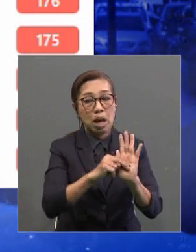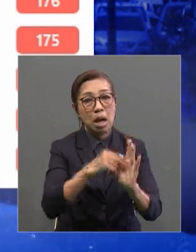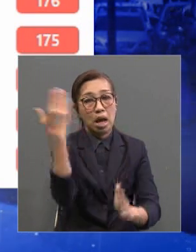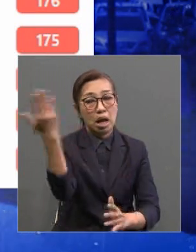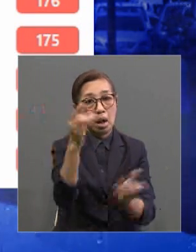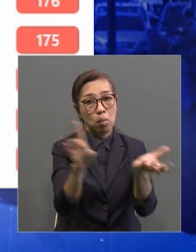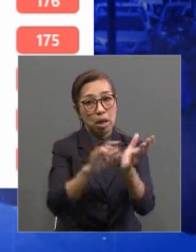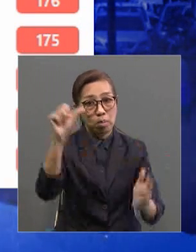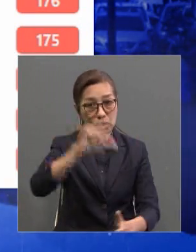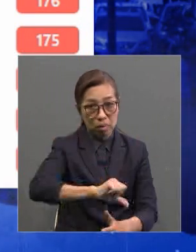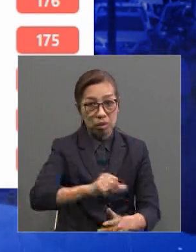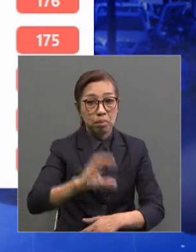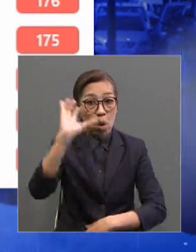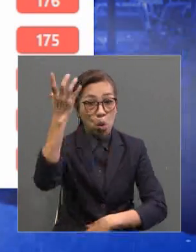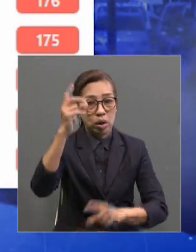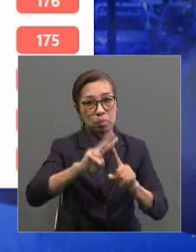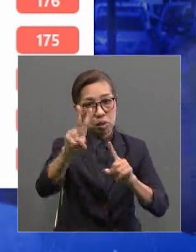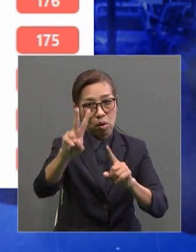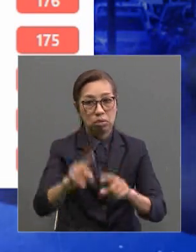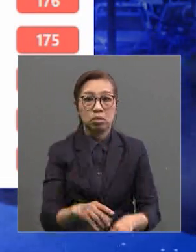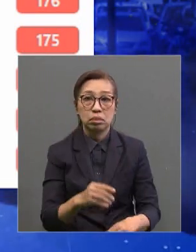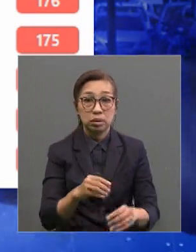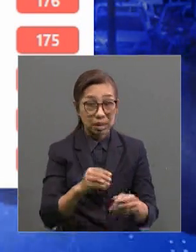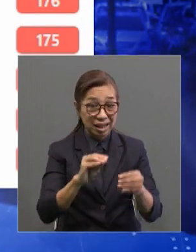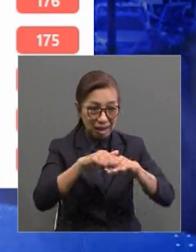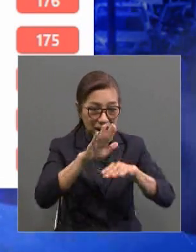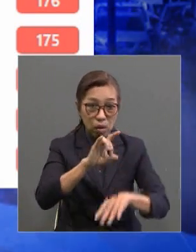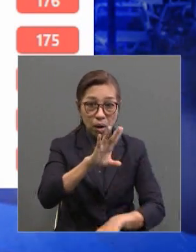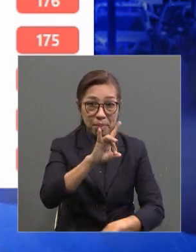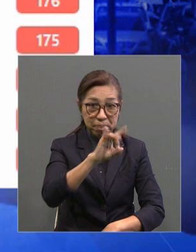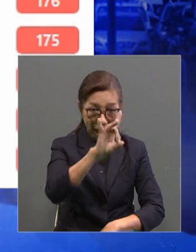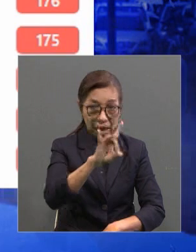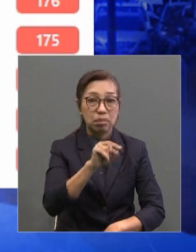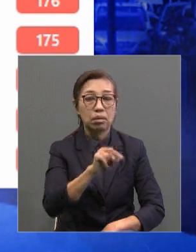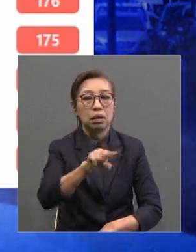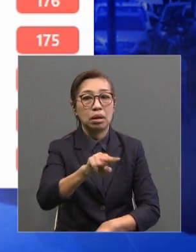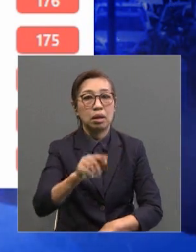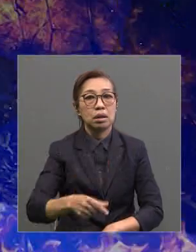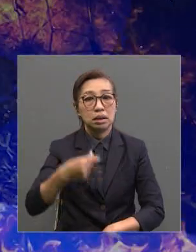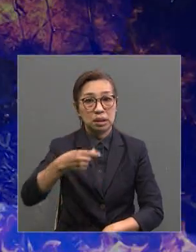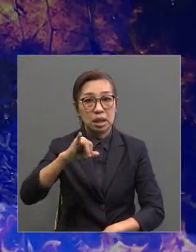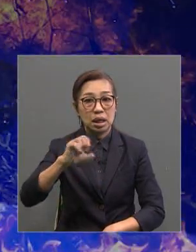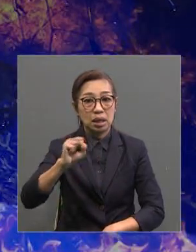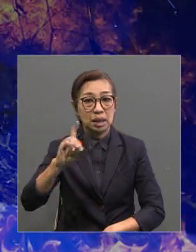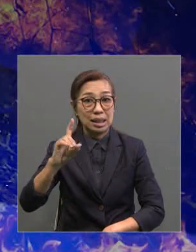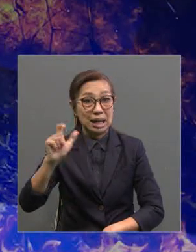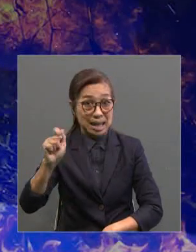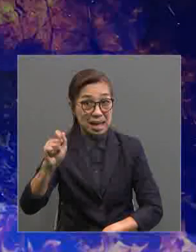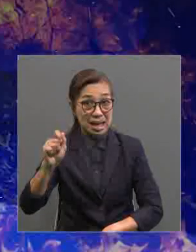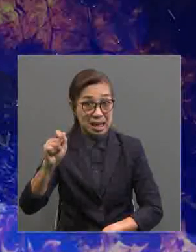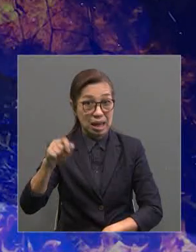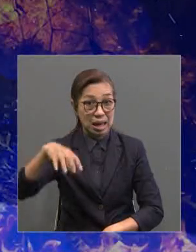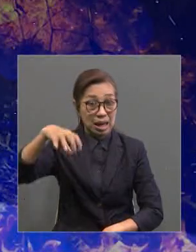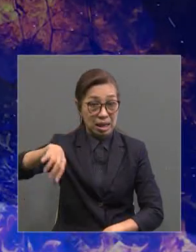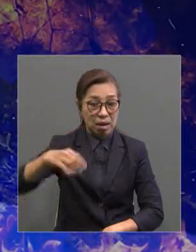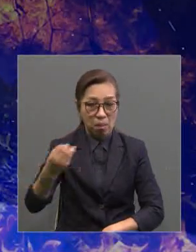ของเราอยู่อันดับ 2ของโลกนั้น 188นะฮะในขณะที่ข้อมูลของจิสด้าก็สอดคล้องกันเจอจุด